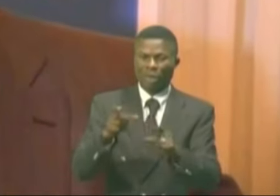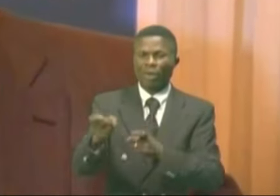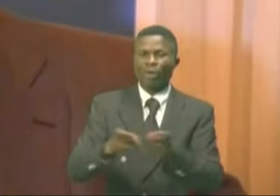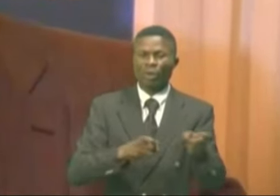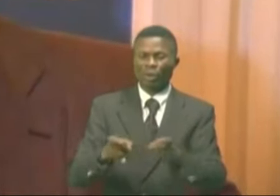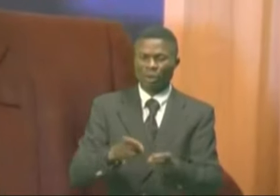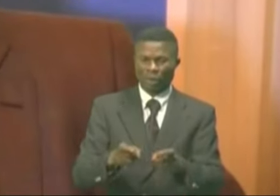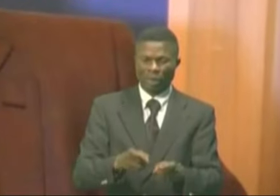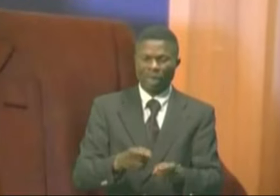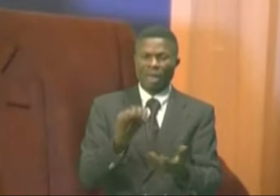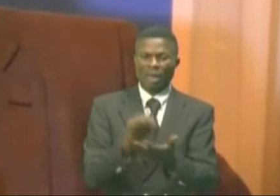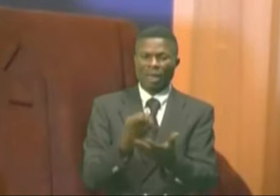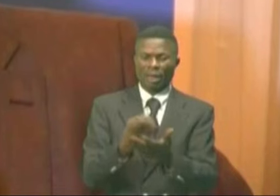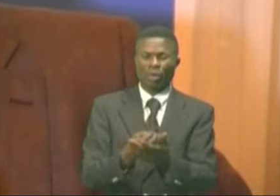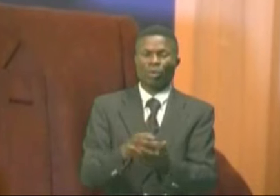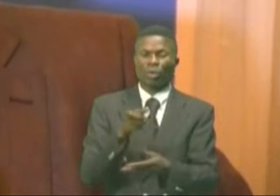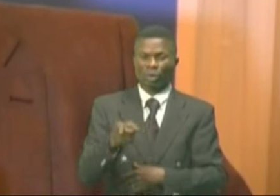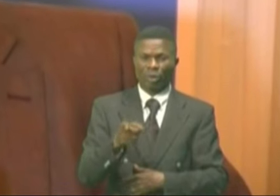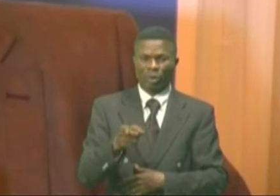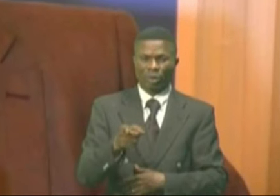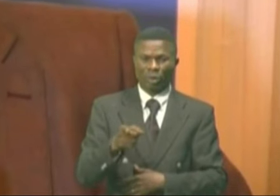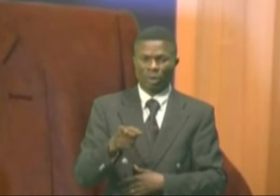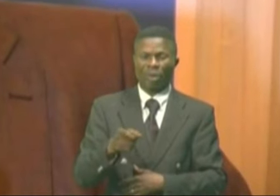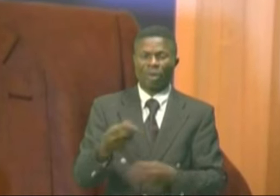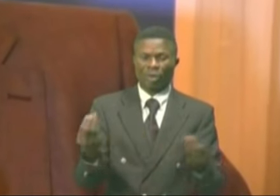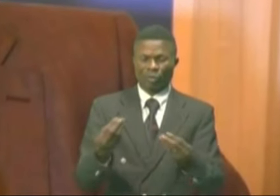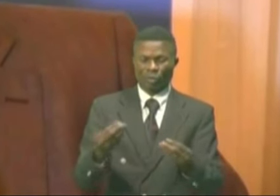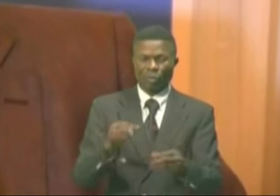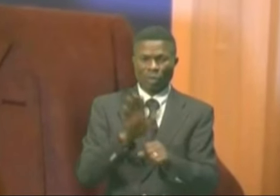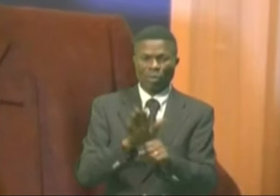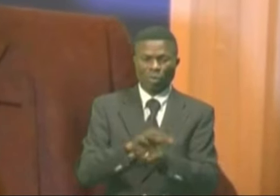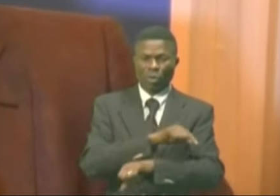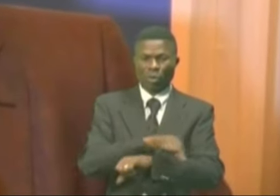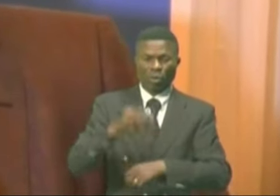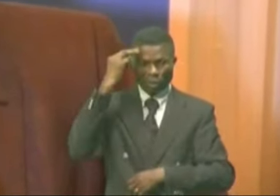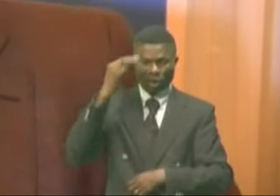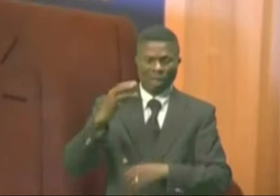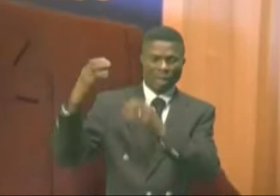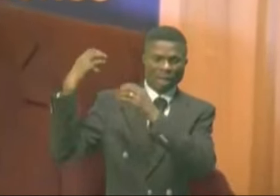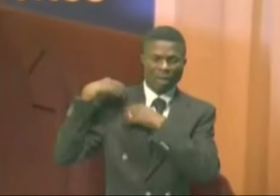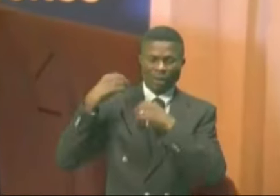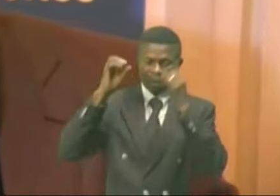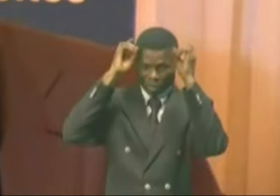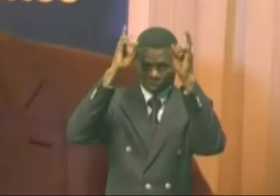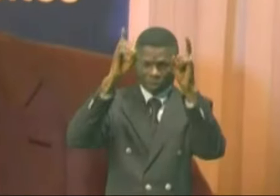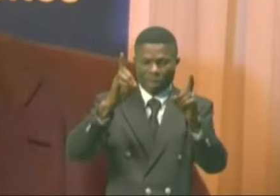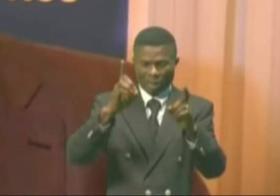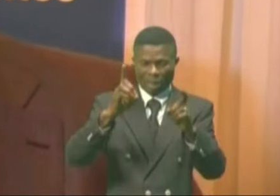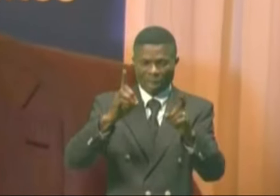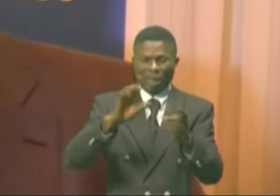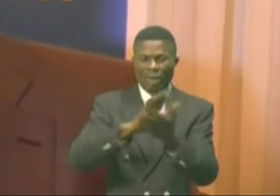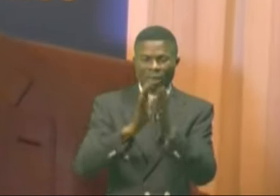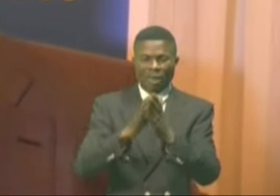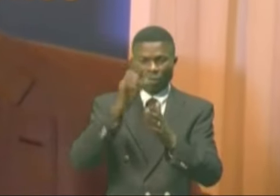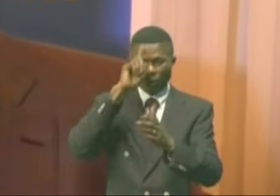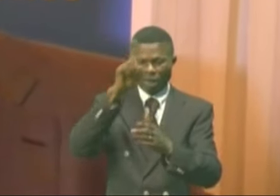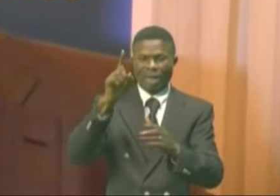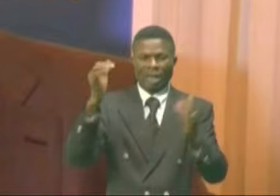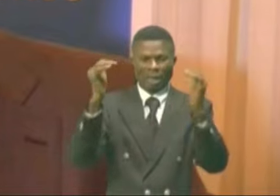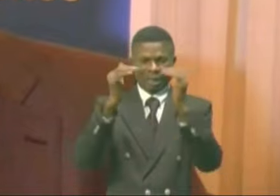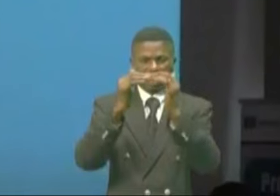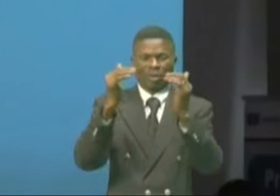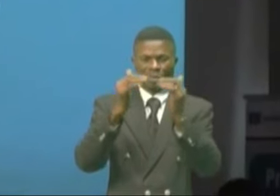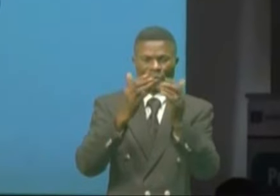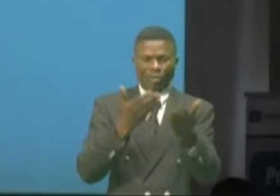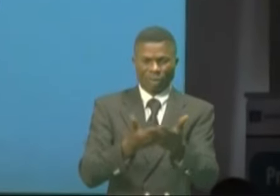niveau budgétaire. Et ce serait bien que les différents ministères en charge de l'éducation puissent être dans le diapason, dans le feu de